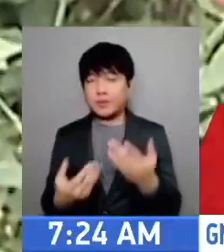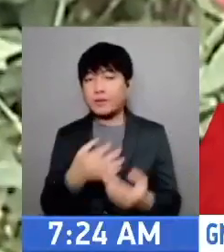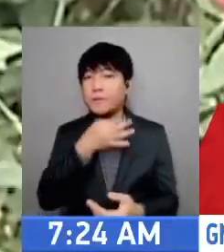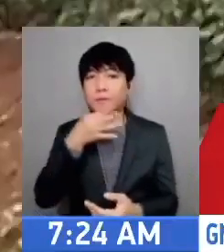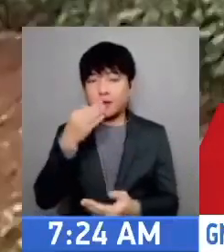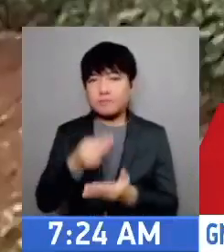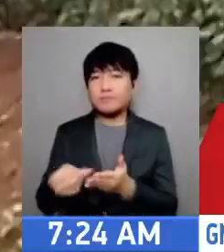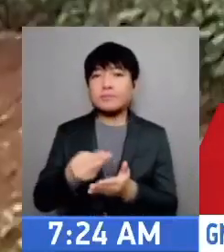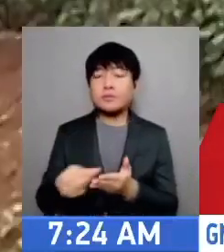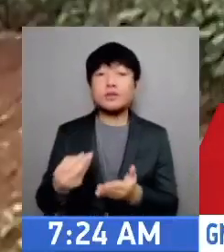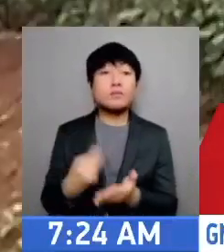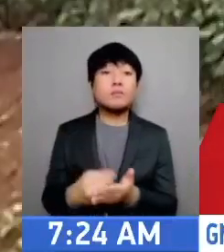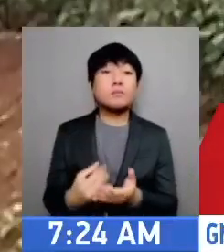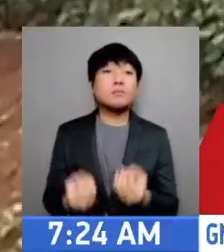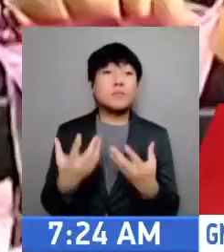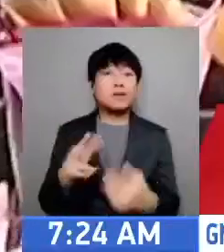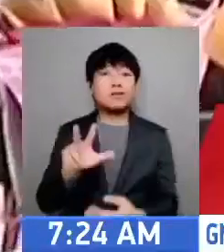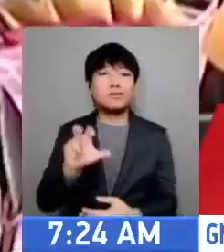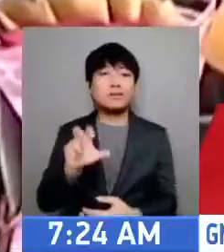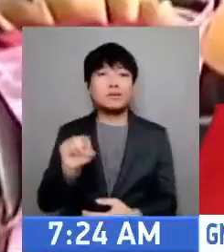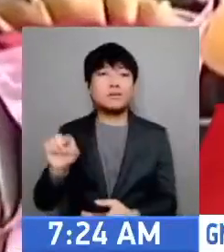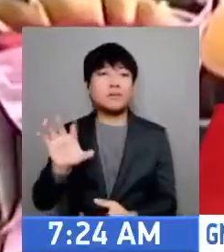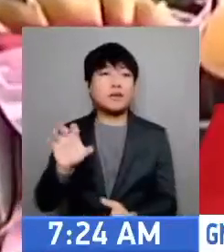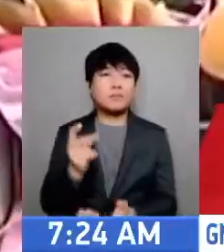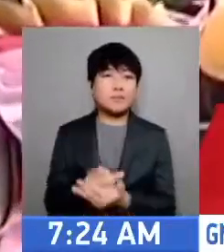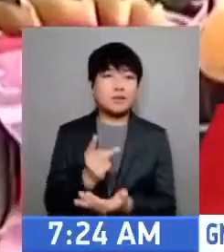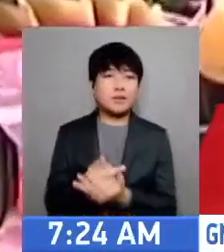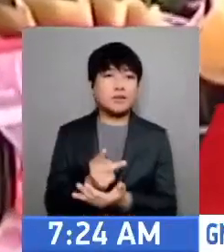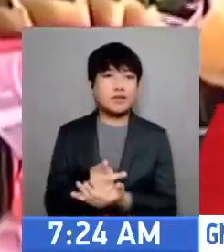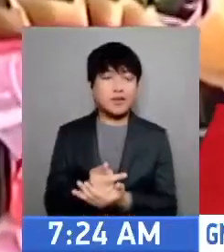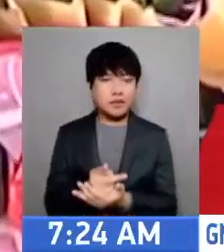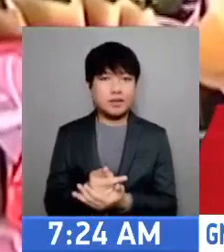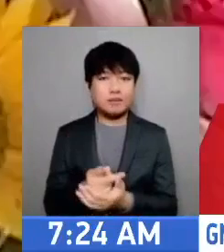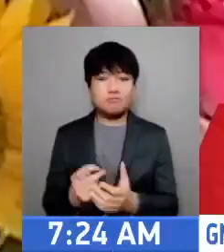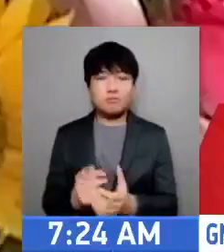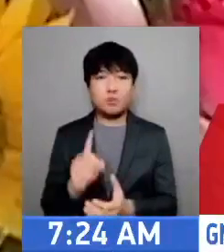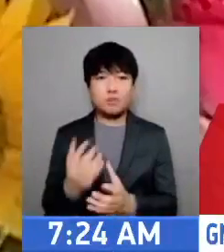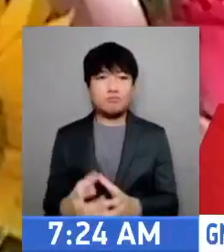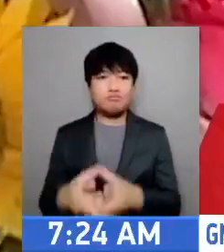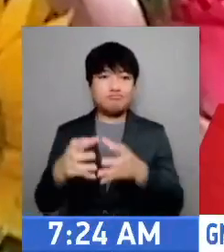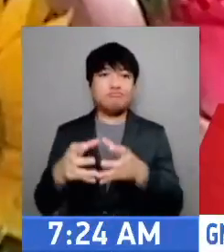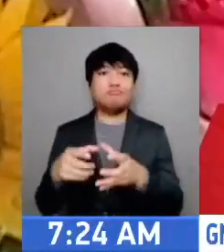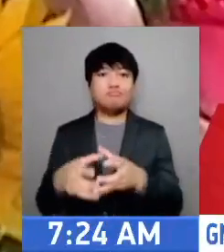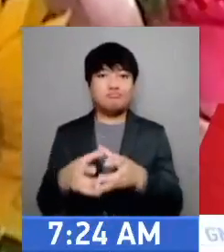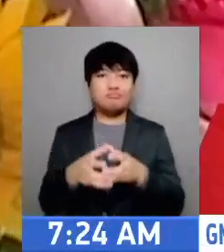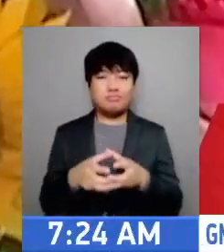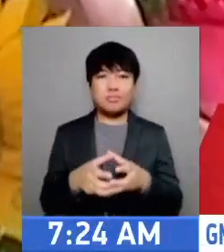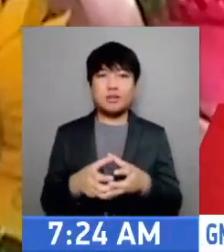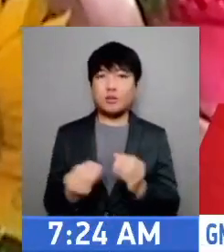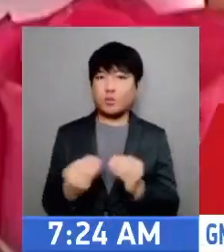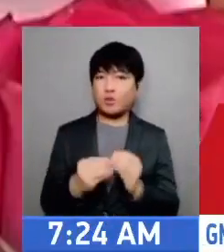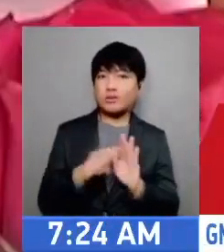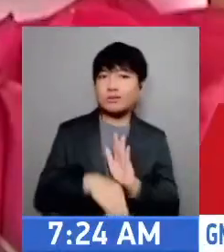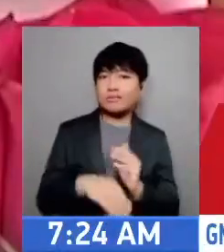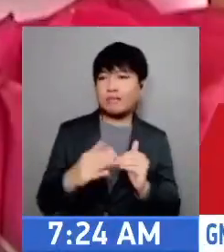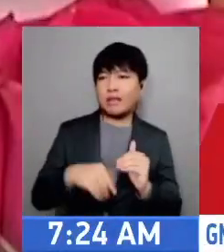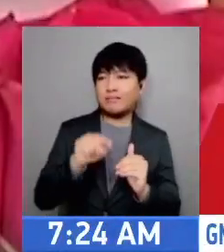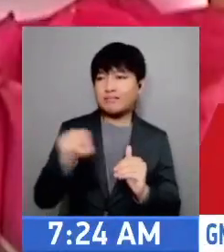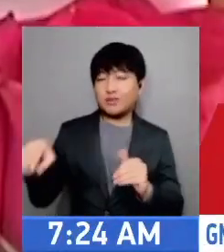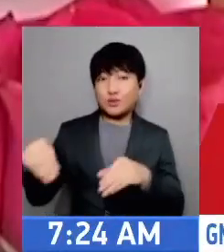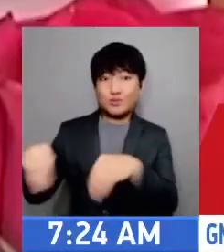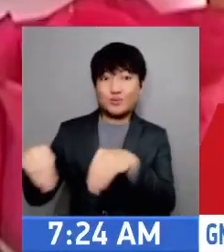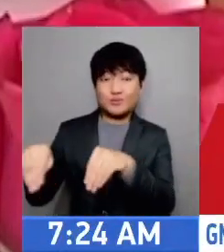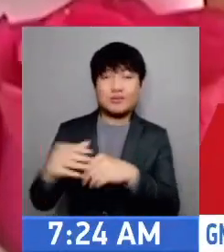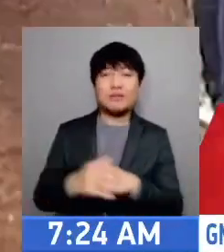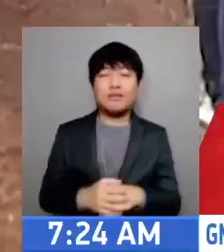raw nito, 300 hanggang 500 pesos kada dosena. Mas mura kumpara sa mga flower shop. Kwento din nila pagkakataon ng buwan ng Pebrero